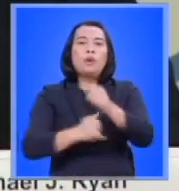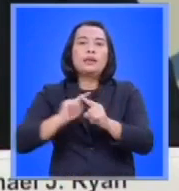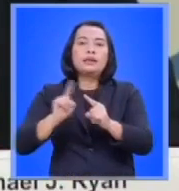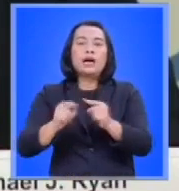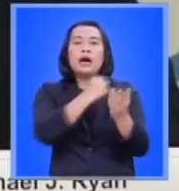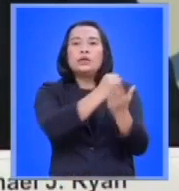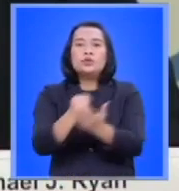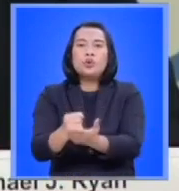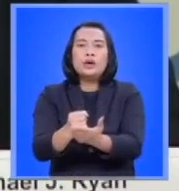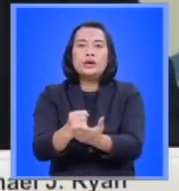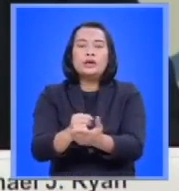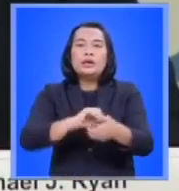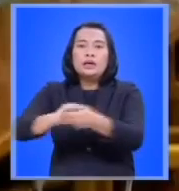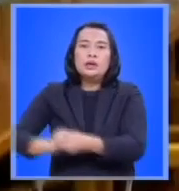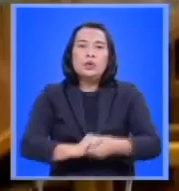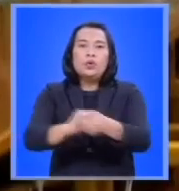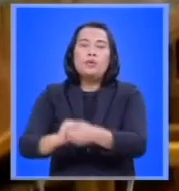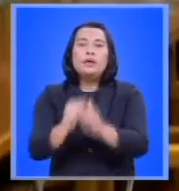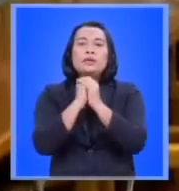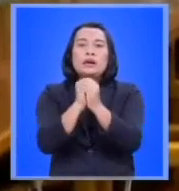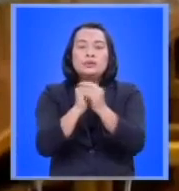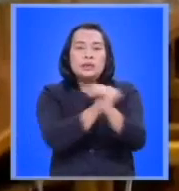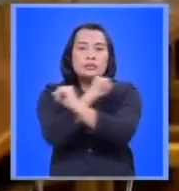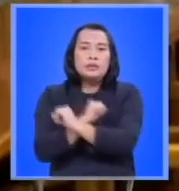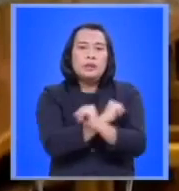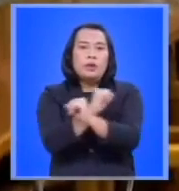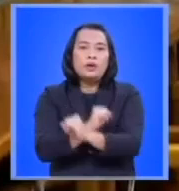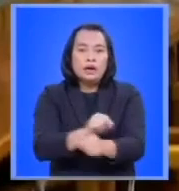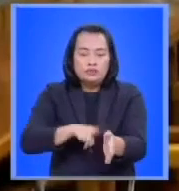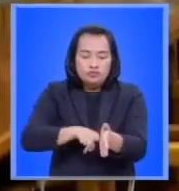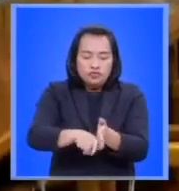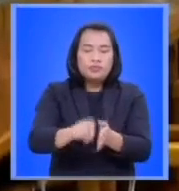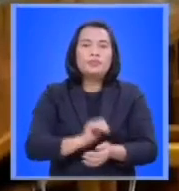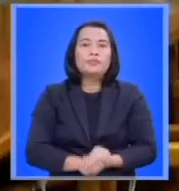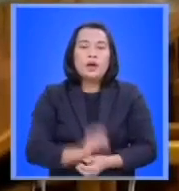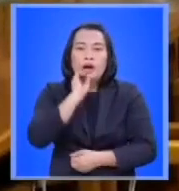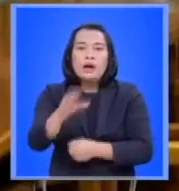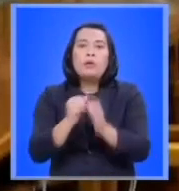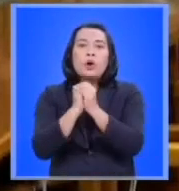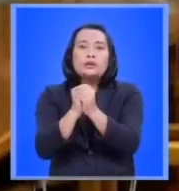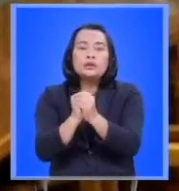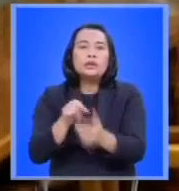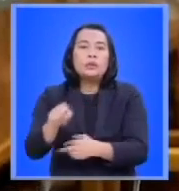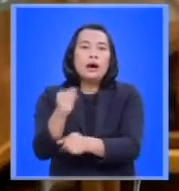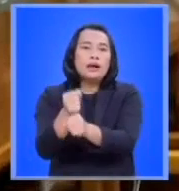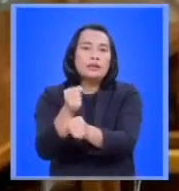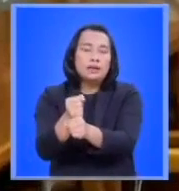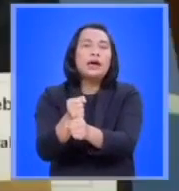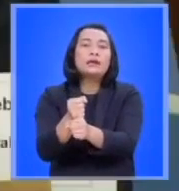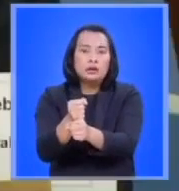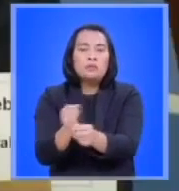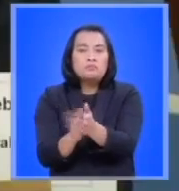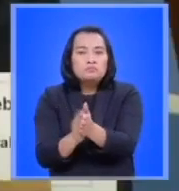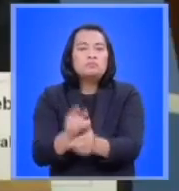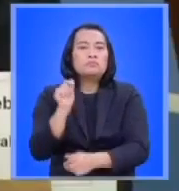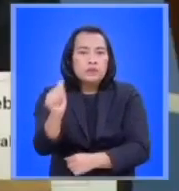ช่วยเหลือร่วมมือกับจีนในการป้องกันการแพร่ระบาดนะคะแล้วก็ได้กล่าวชื่นชมจีนด้วยว่าการทำงานของจีนที่ผ่านมาเนี่ยถือว่ามีคุณภ